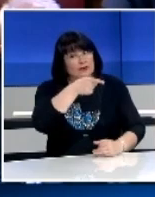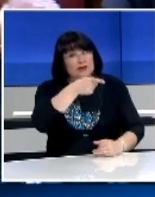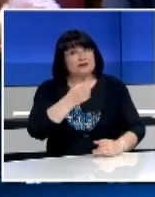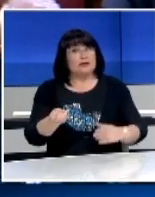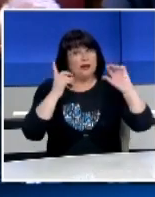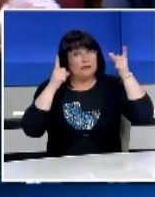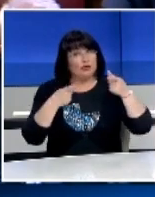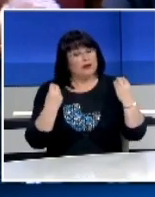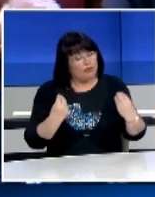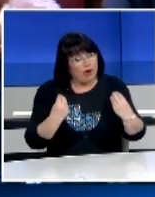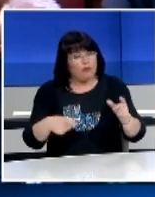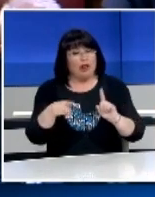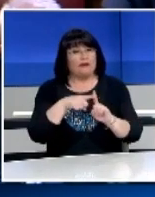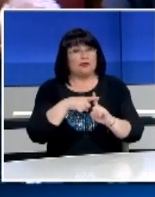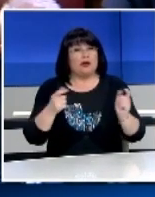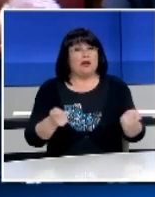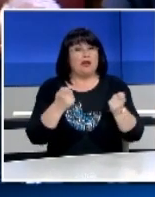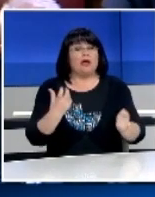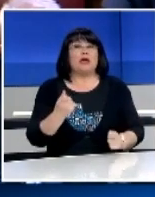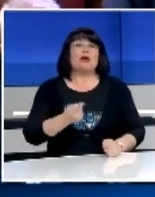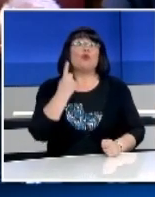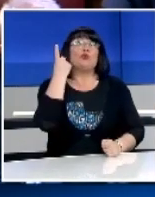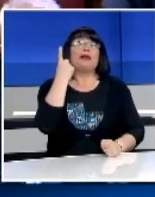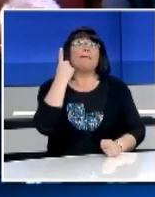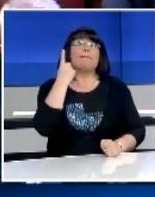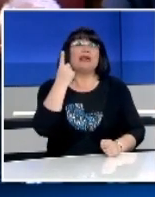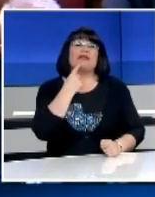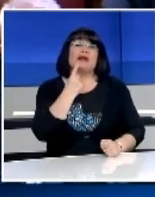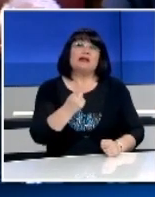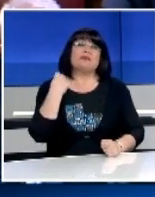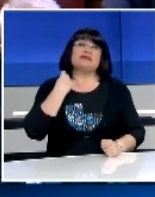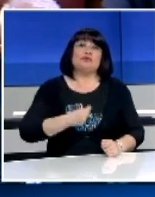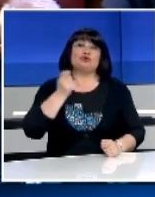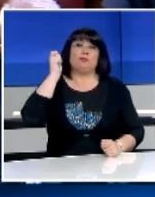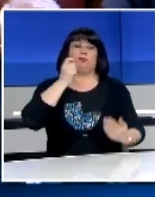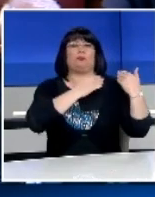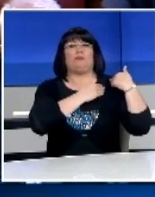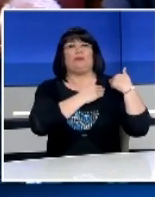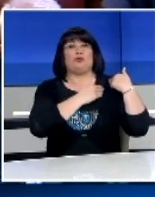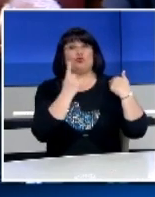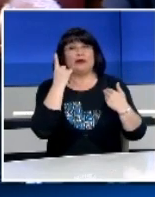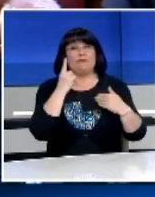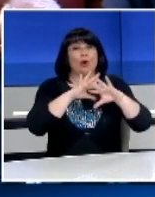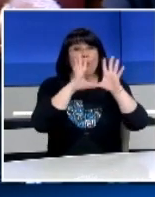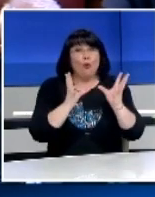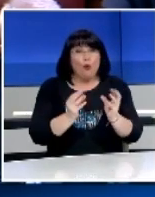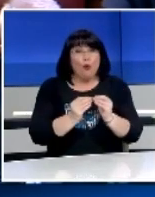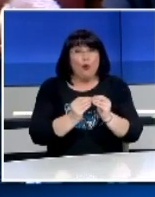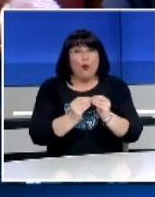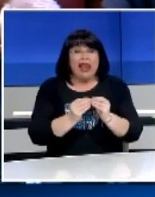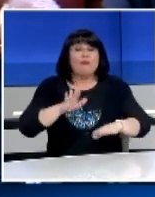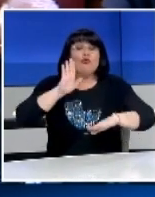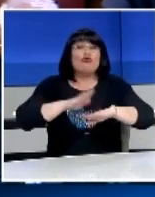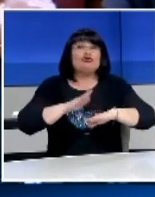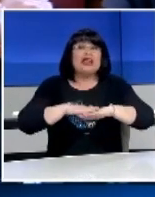παράταξή σας, πολλά θετικά. Αλλά ούτε μία φορά δεν αναλάβατε δημόσια την πολιτική ευθύνη για όλα αυτά τα οποία έφεραν τον τόπο